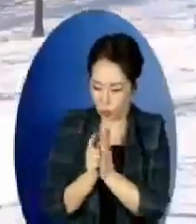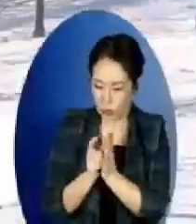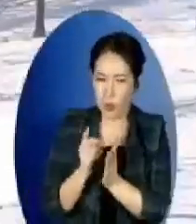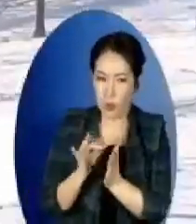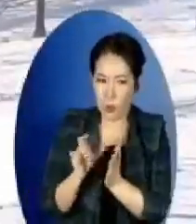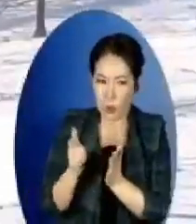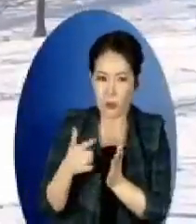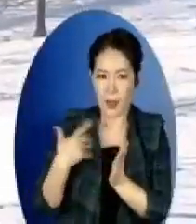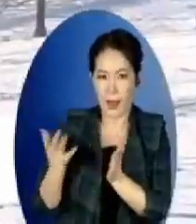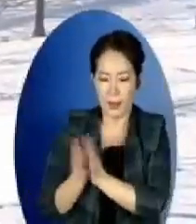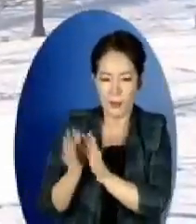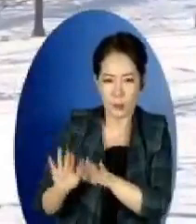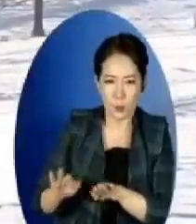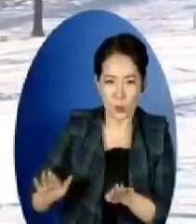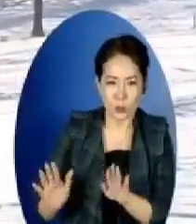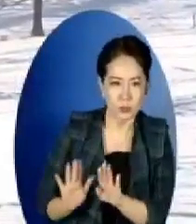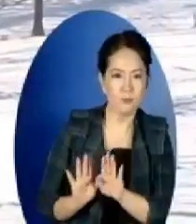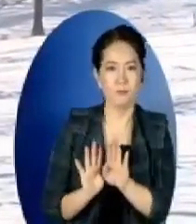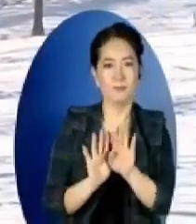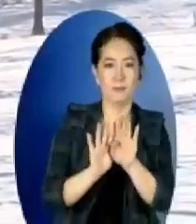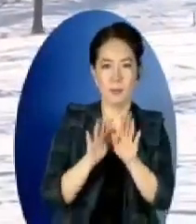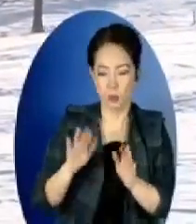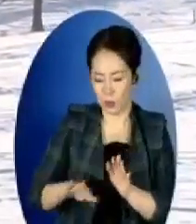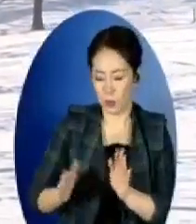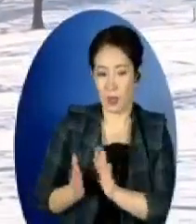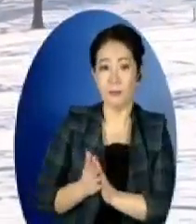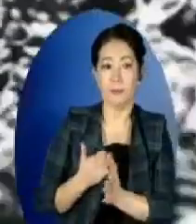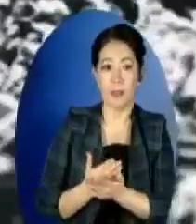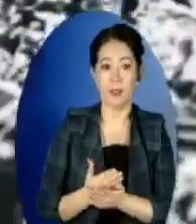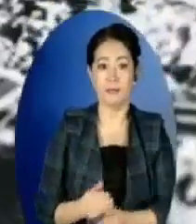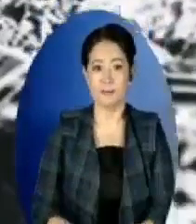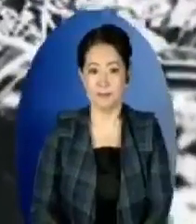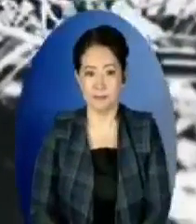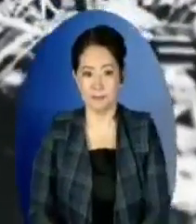тулд хамт дагуулан явдаг гэж байлаа.